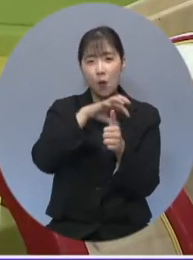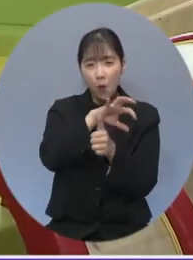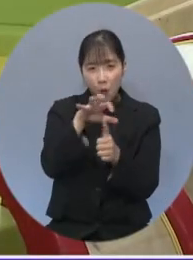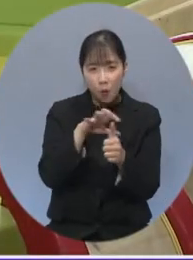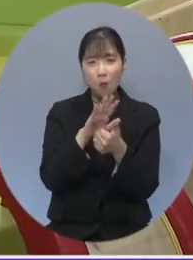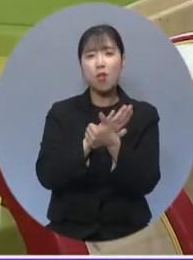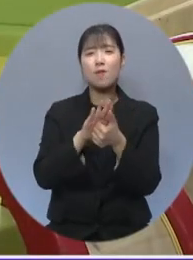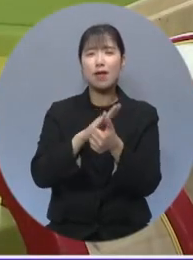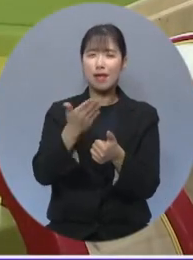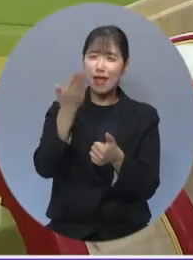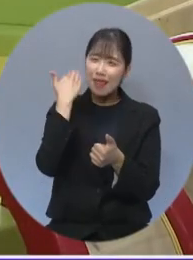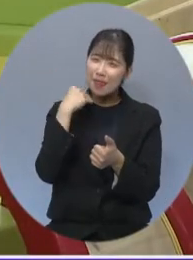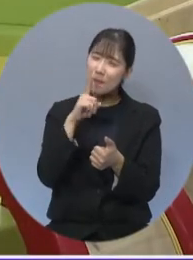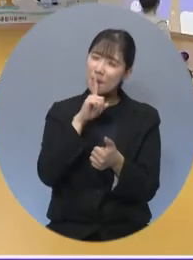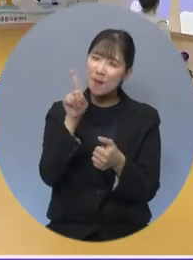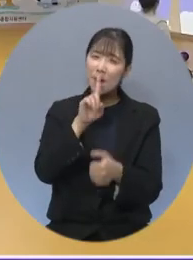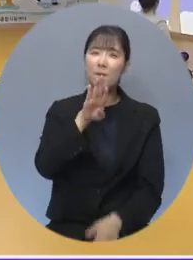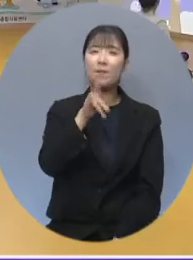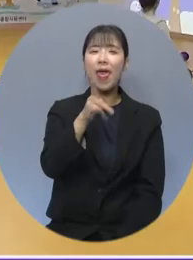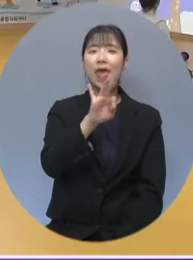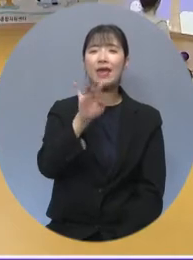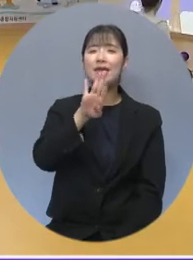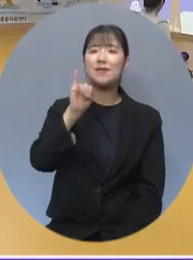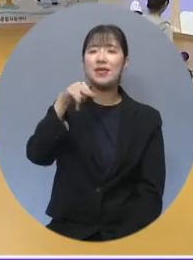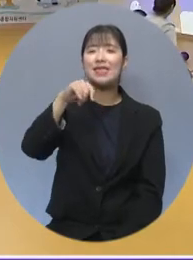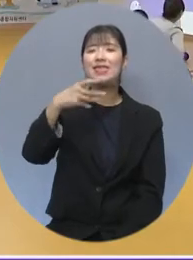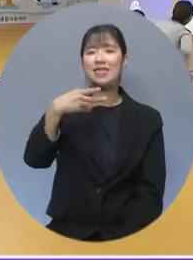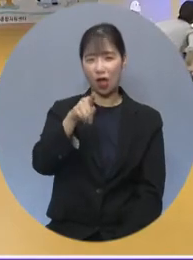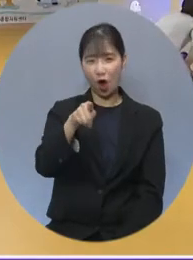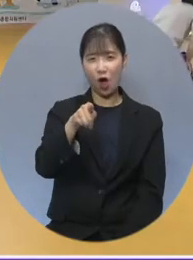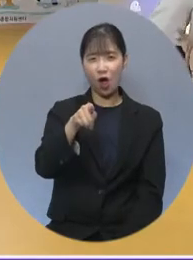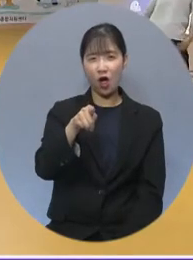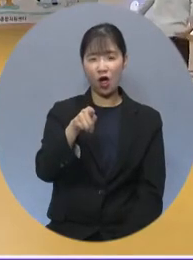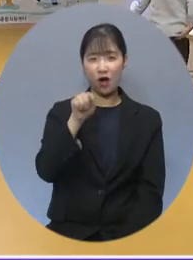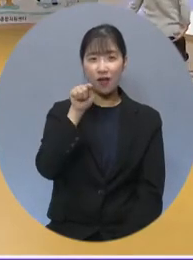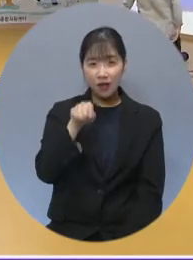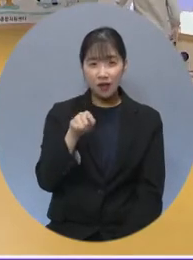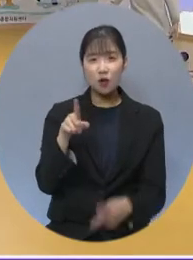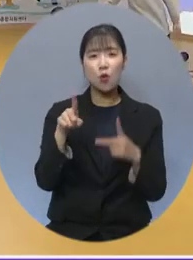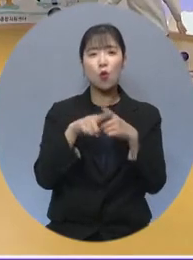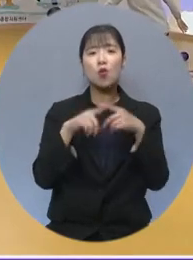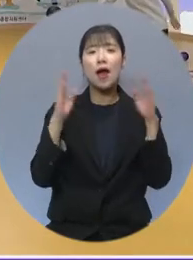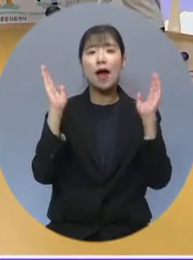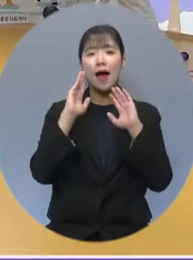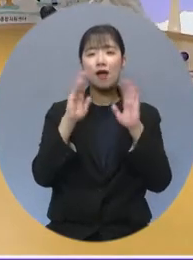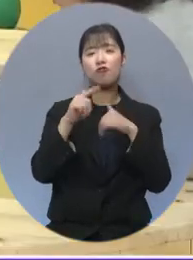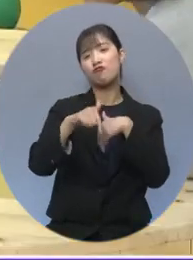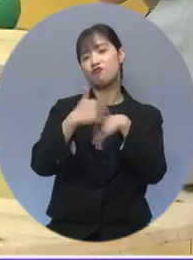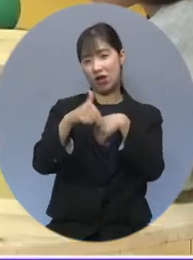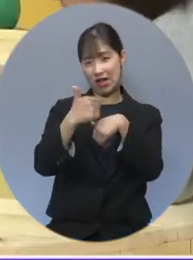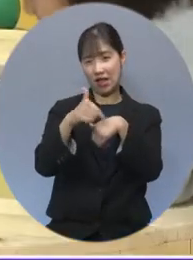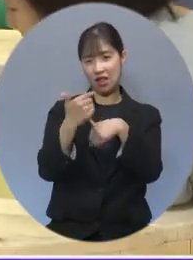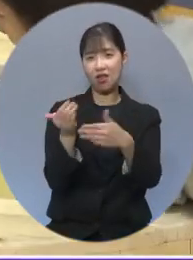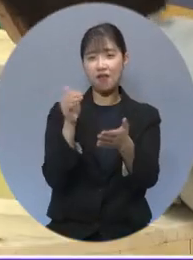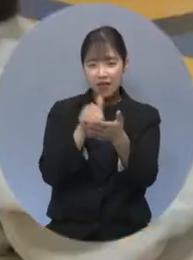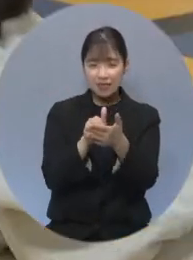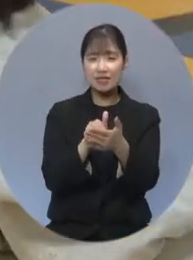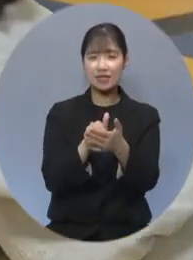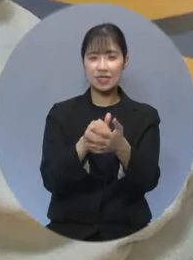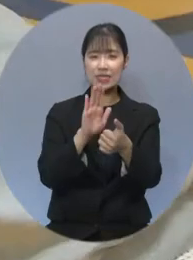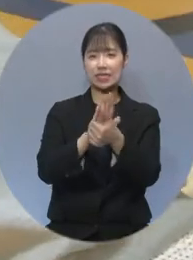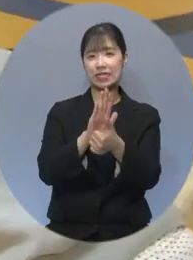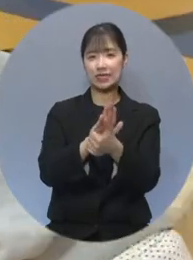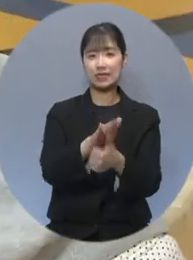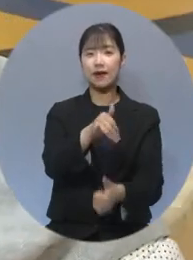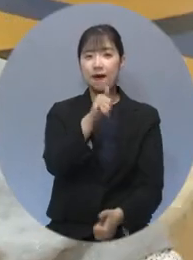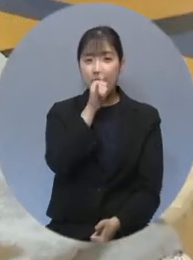서비스라고 옛날로 말하면 그 베이비시터라는 게 있죠. 아, 네네. 베이비시터를 초등학생, 초등학교 6학년까지 저희들이 지금 지원을